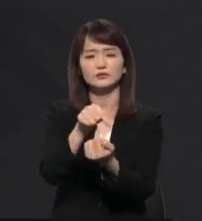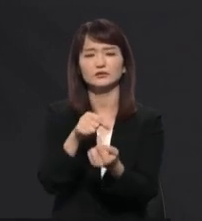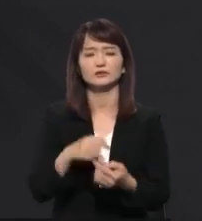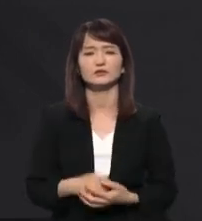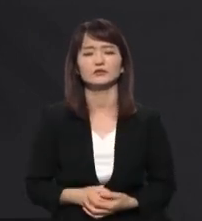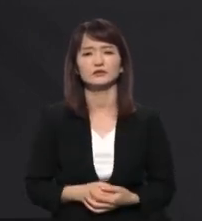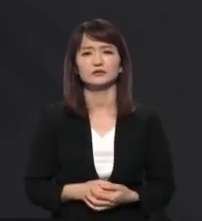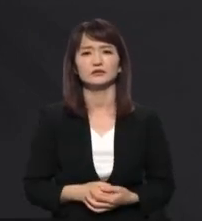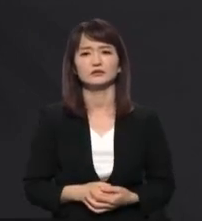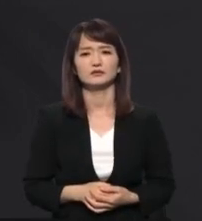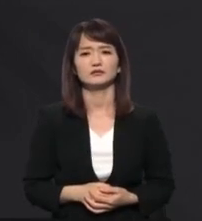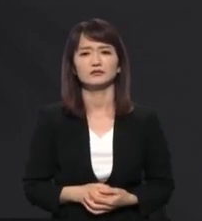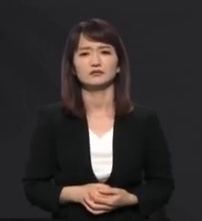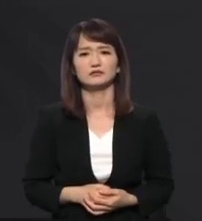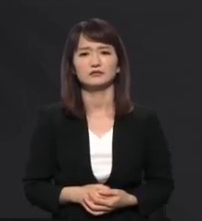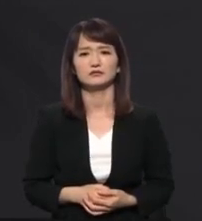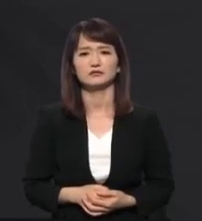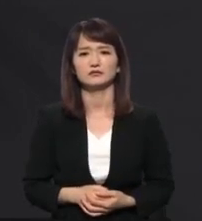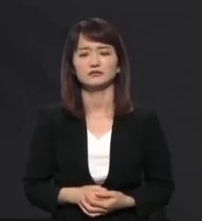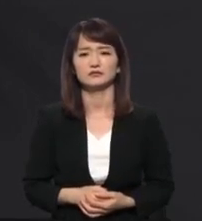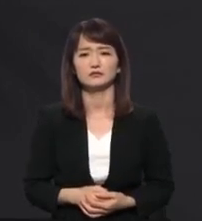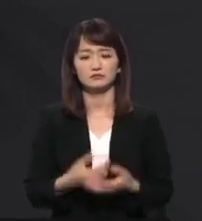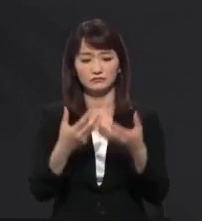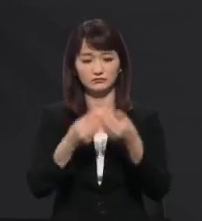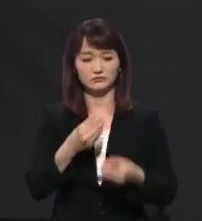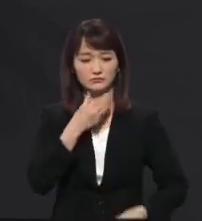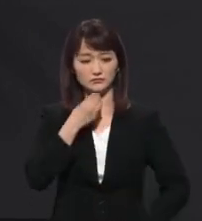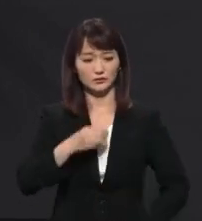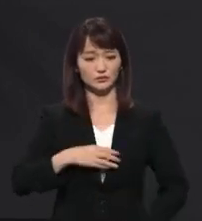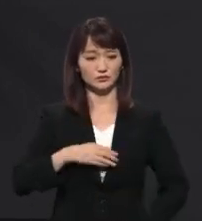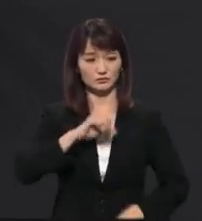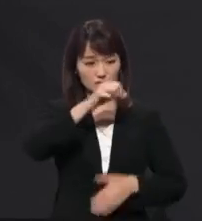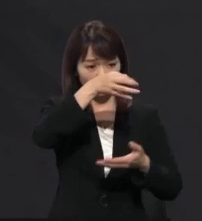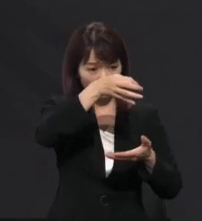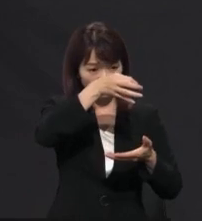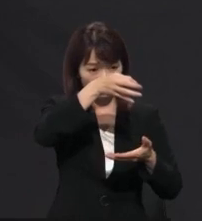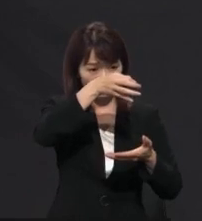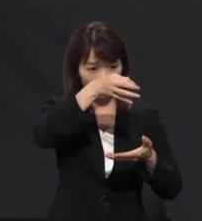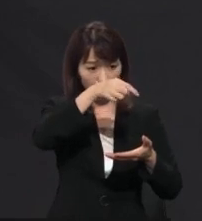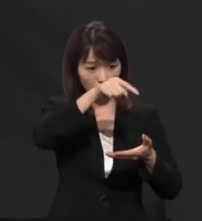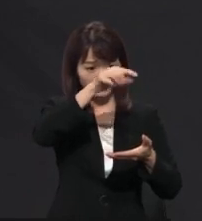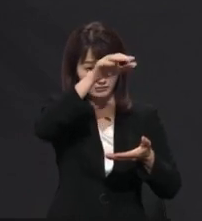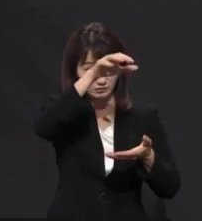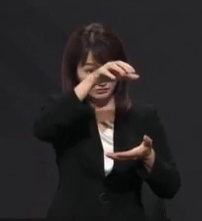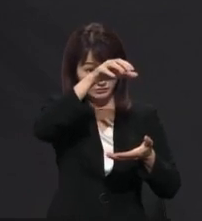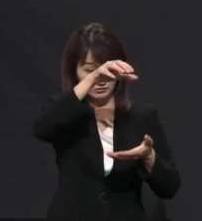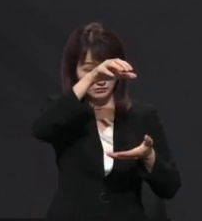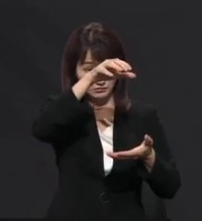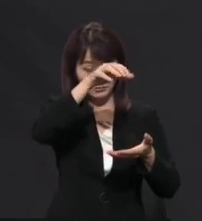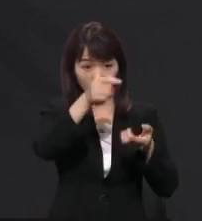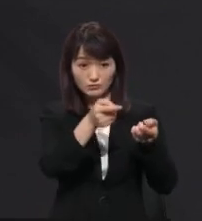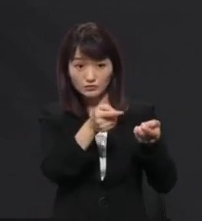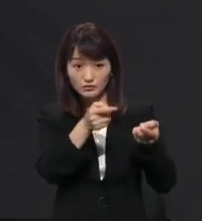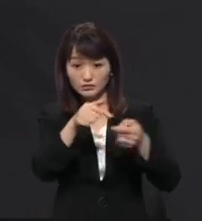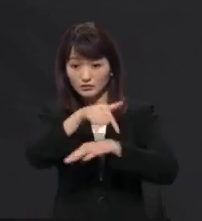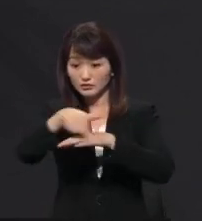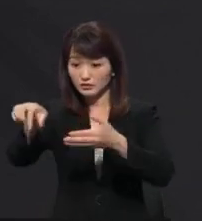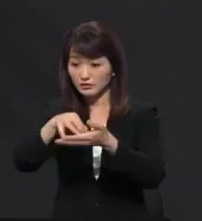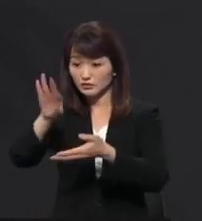하거든요 그 신림내에서 예를 들어서 복지부 회사는 거기서 왔다 갔다 하면서 너희들이 조정해야 될 문제지 왜 기획재정부